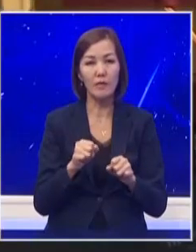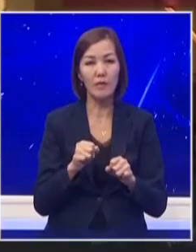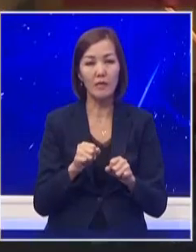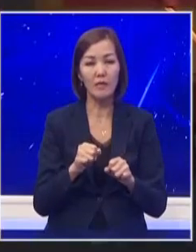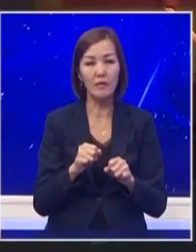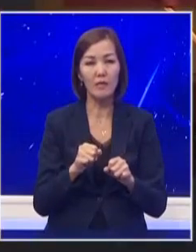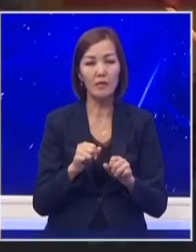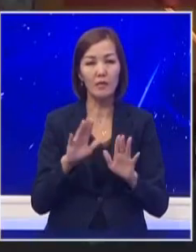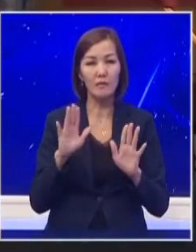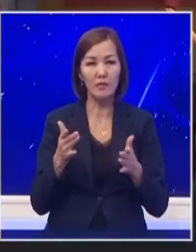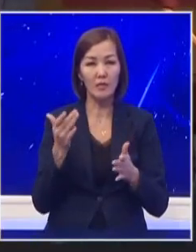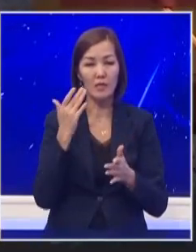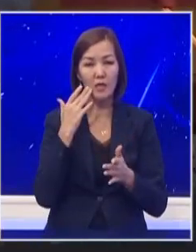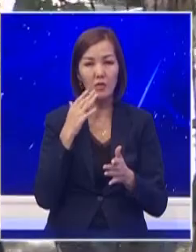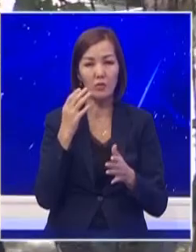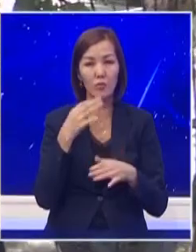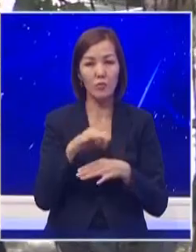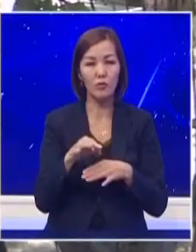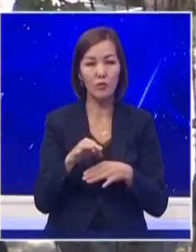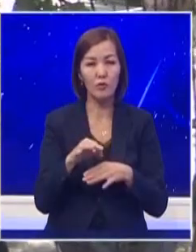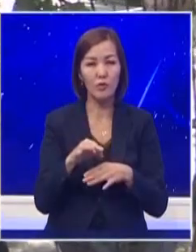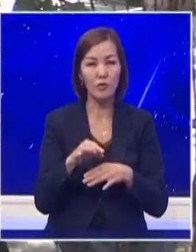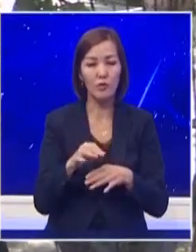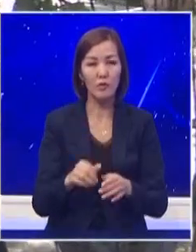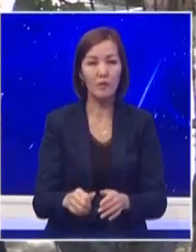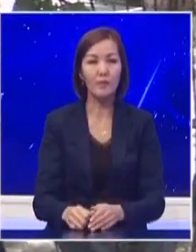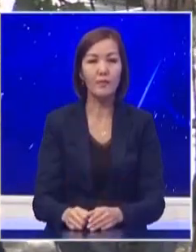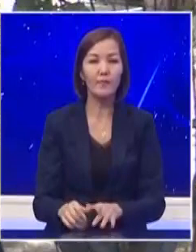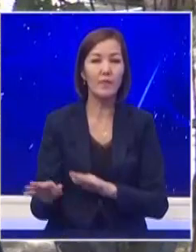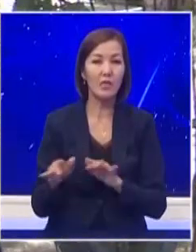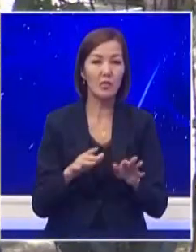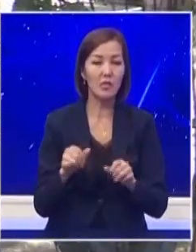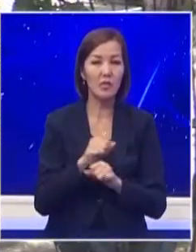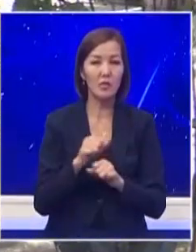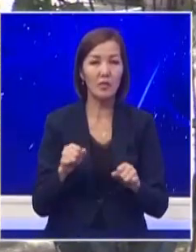который случается практически каждую осень в целом потребность